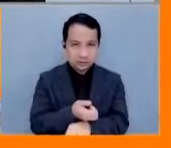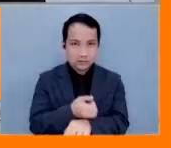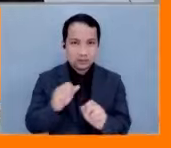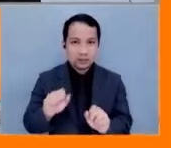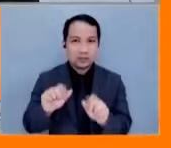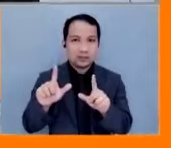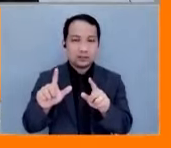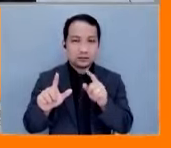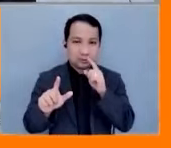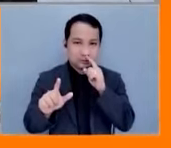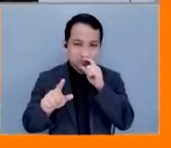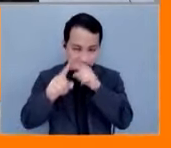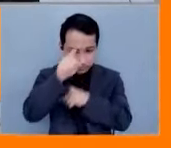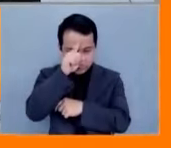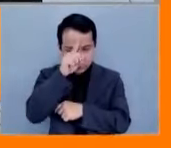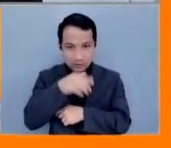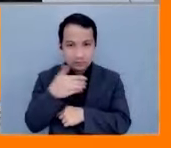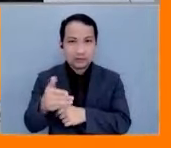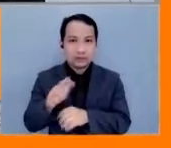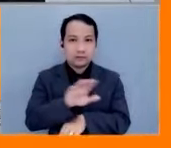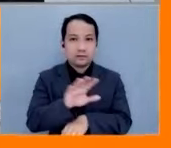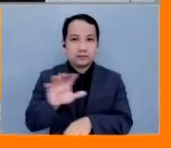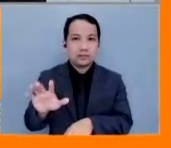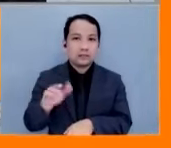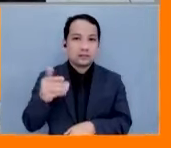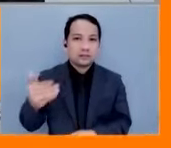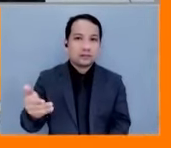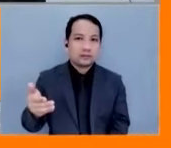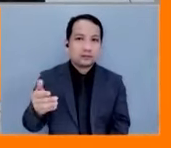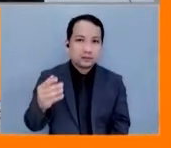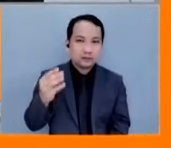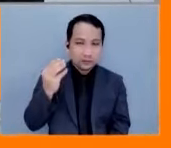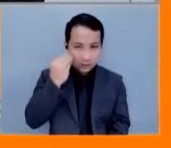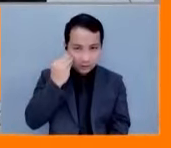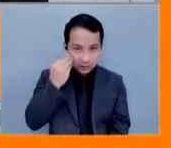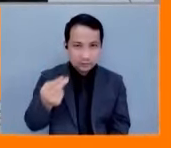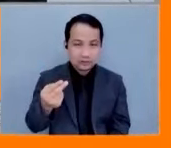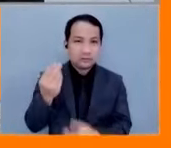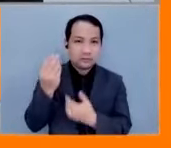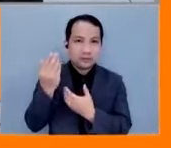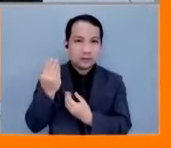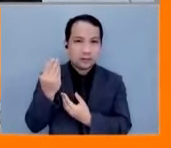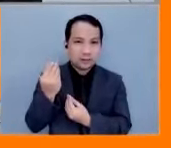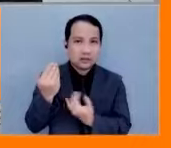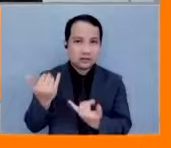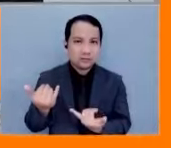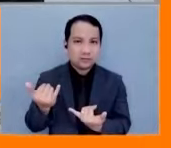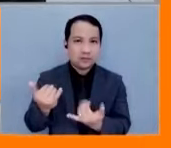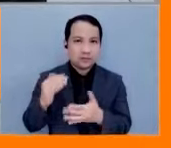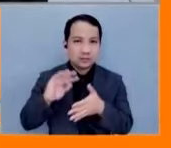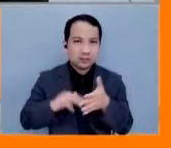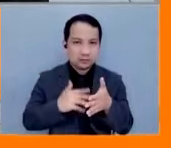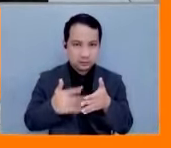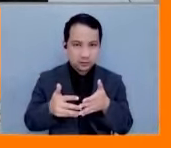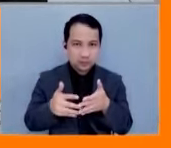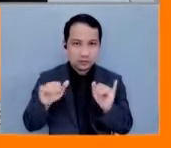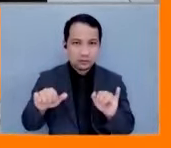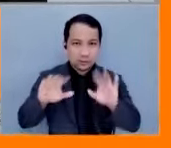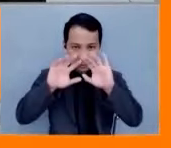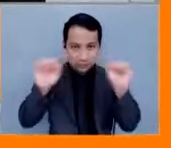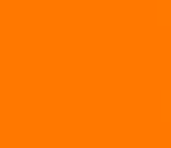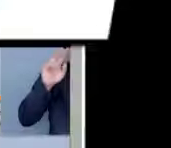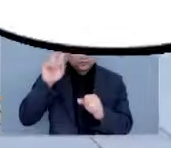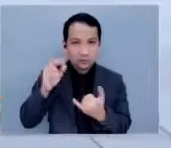Berlin, Germany, nasa frontline ng balitang yan si Maricel Halili. Maricel, anong agenda dyan ng Pangulo ngayong araw?